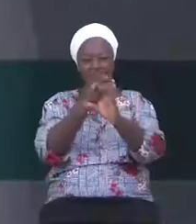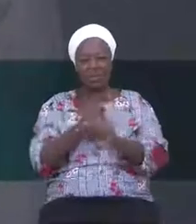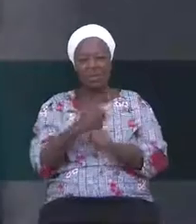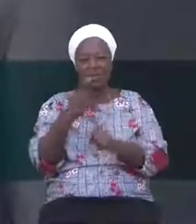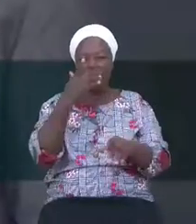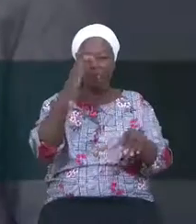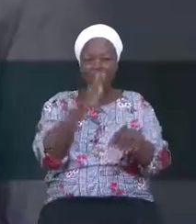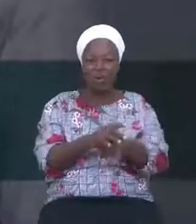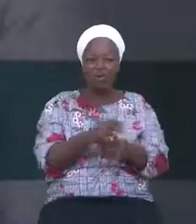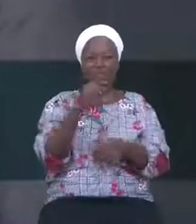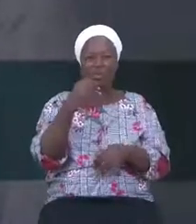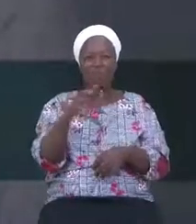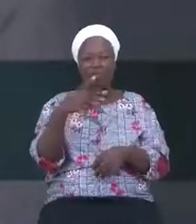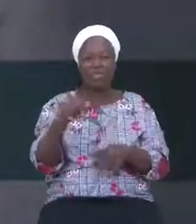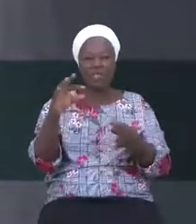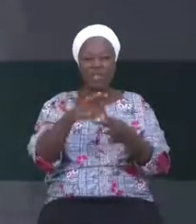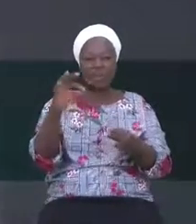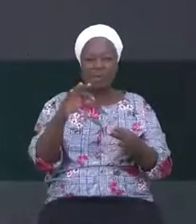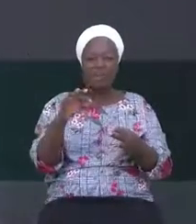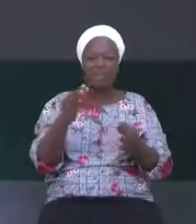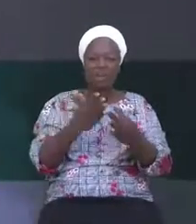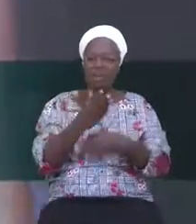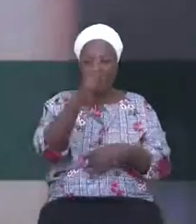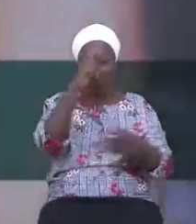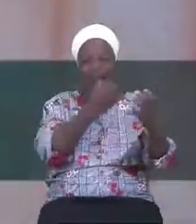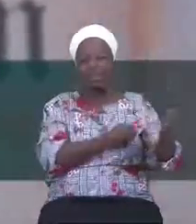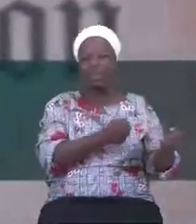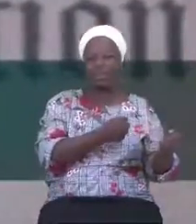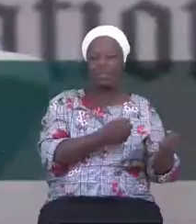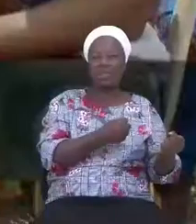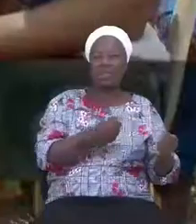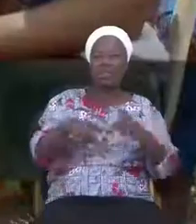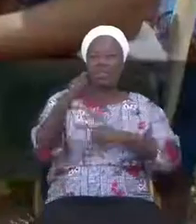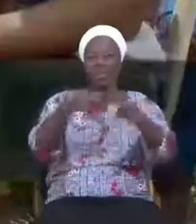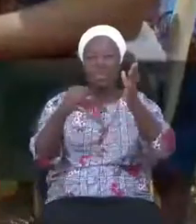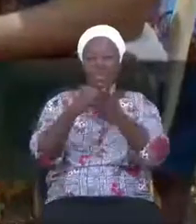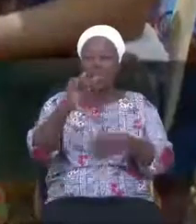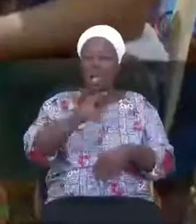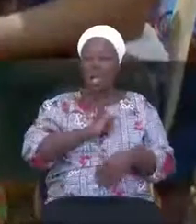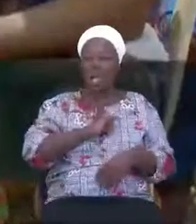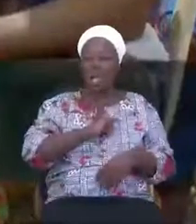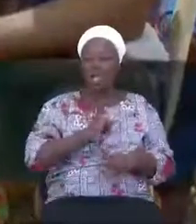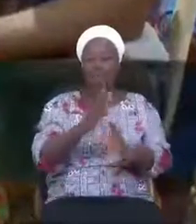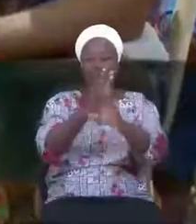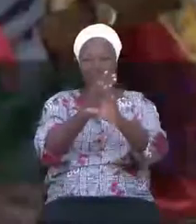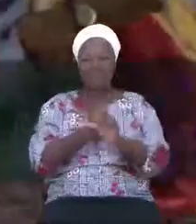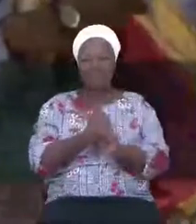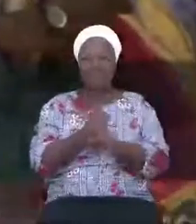l'Esprit qui avait été promis. Je reçois. Je dis je reçois.